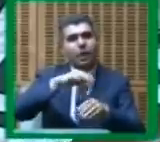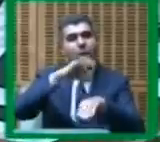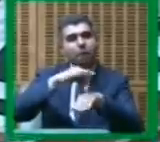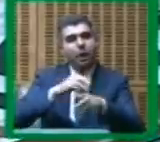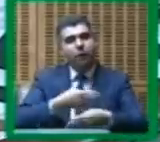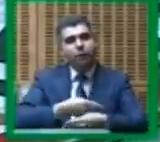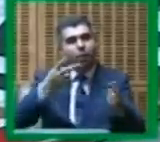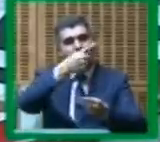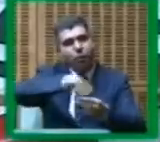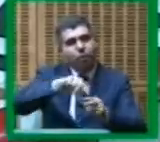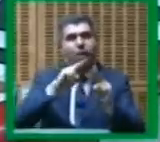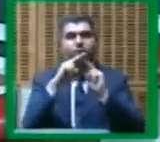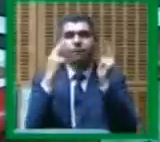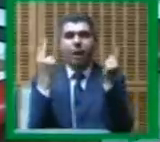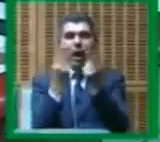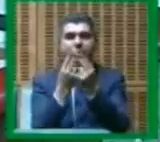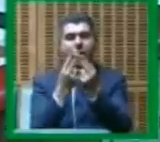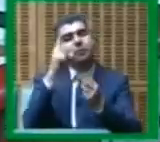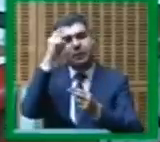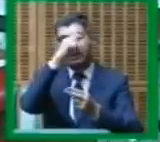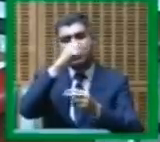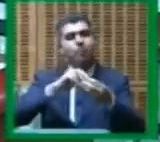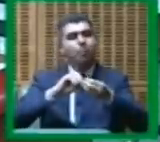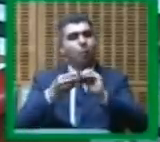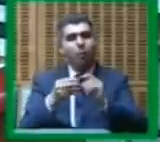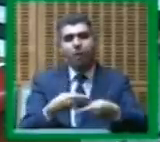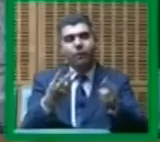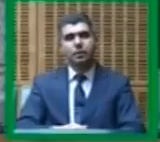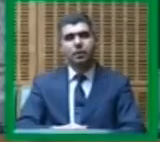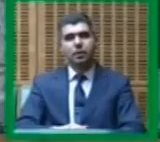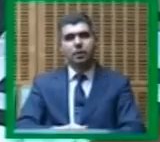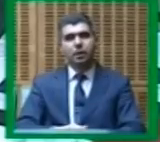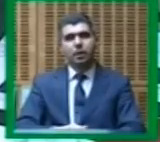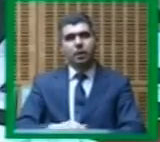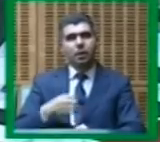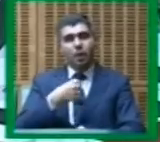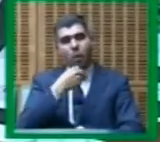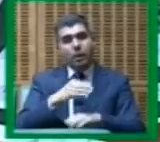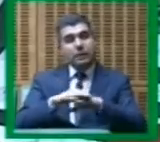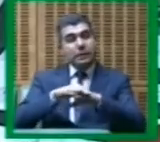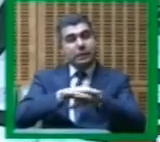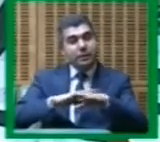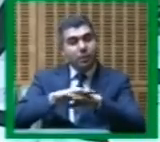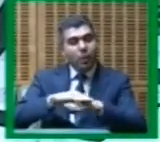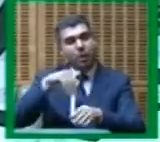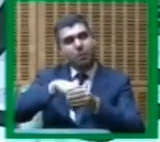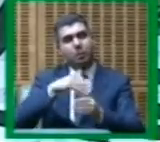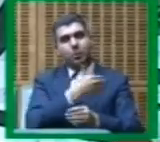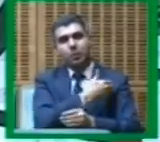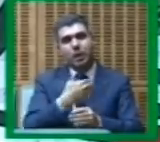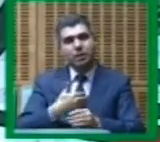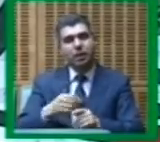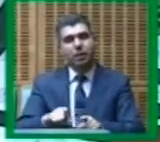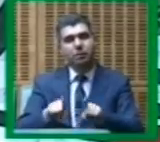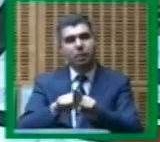واللي الان العالم كله وجد نفسه امامها طبعا عاجزا وهو كيشوفها. وشكرا. الى سمحتوا الساده المستشارين المحترمين،